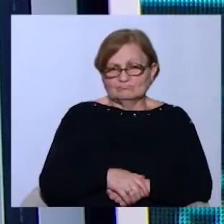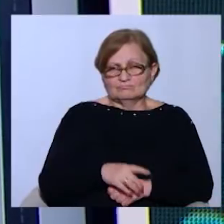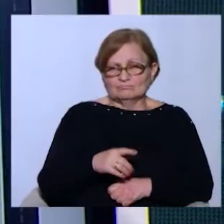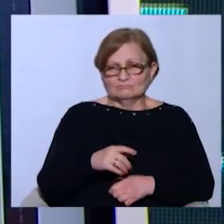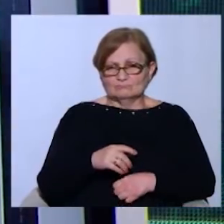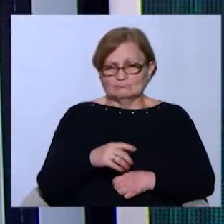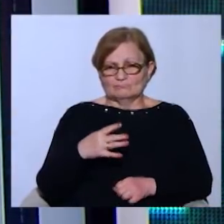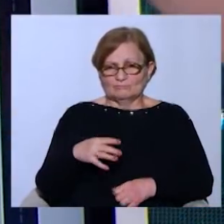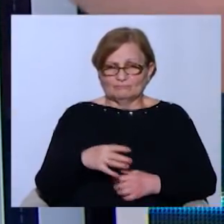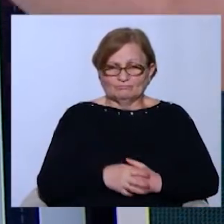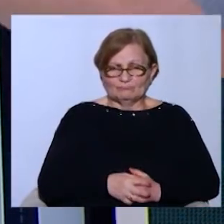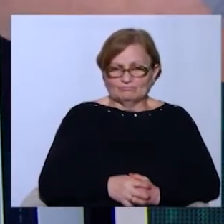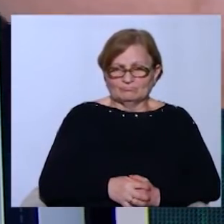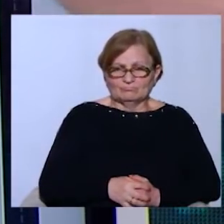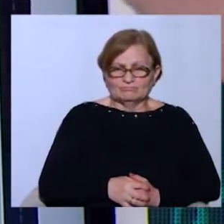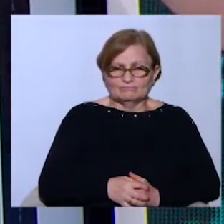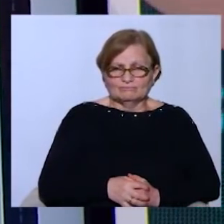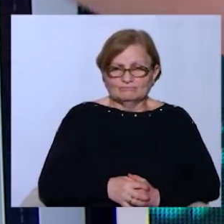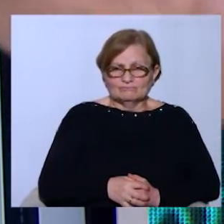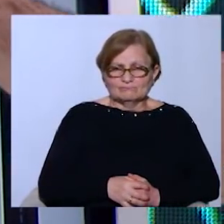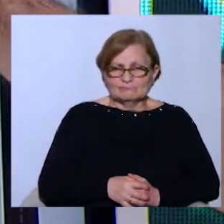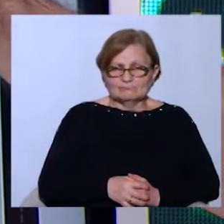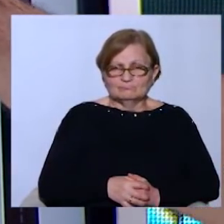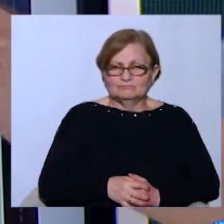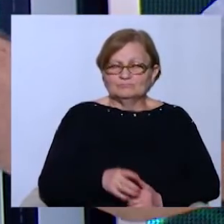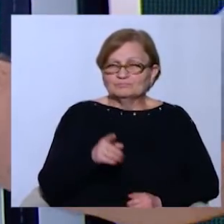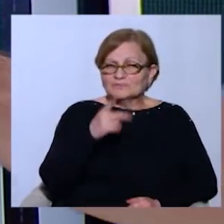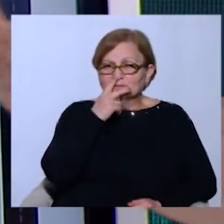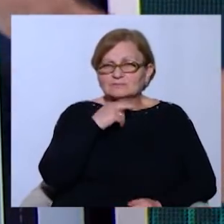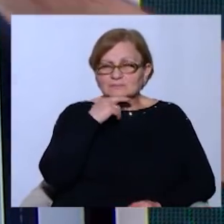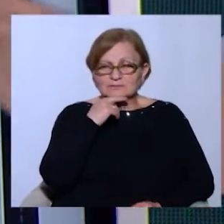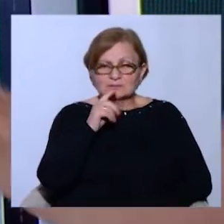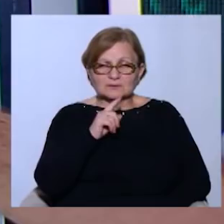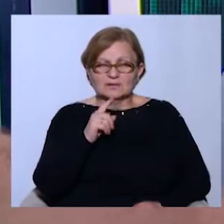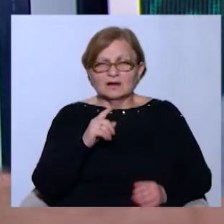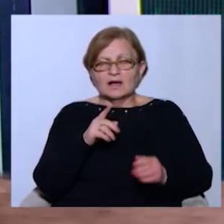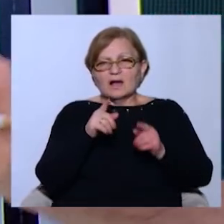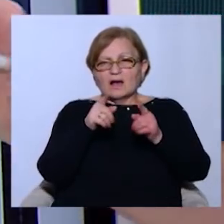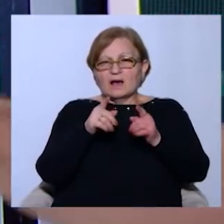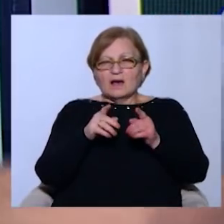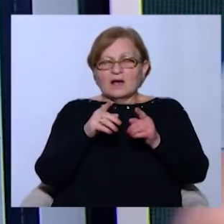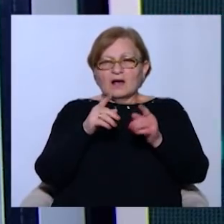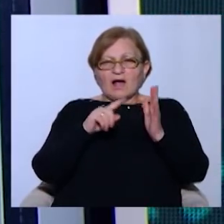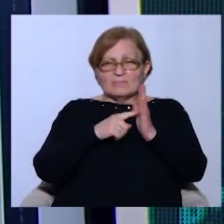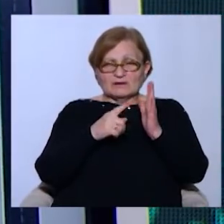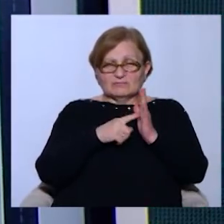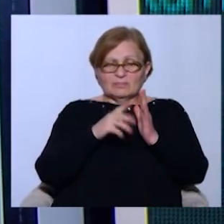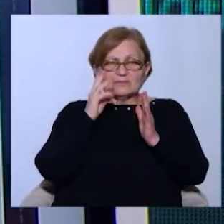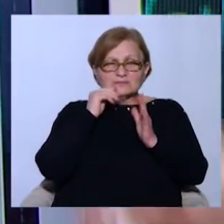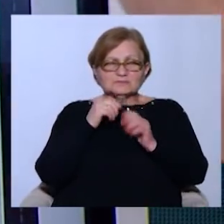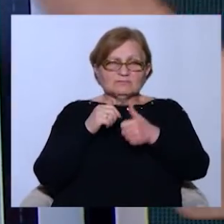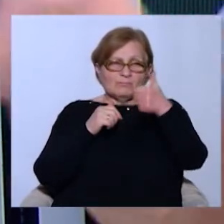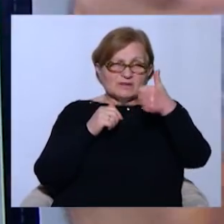40. დააკვირდით. ესე იგი, არ აქვს მნიშვნელობა მე რათან მიმდევრობით გავამრავლებ რიცხვებს